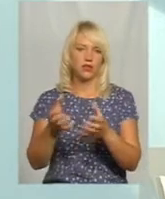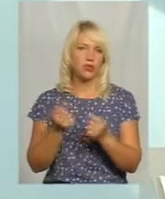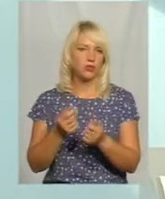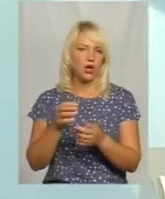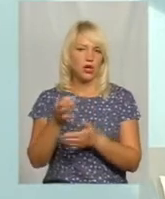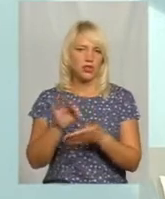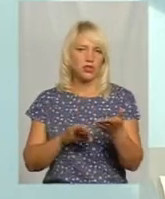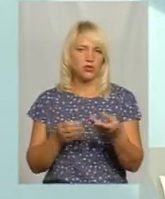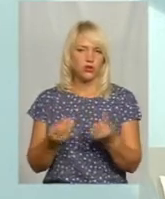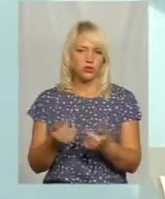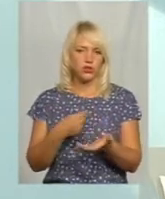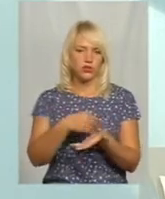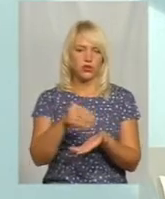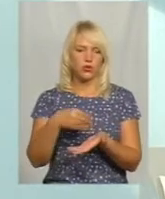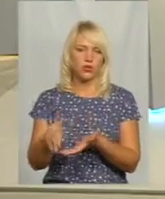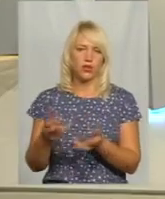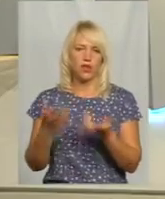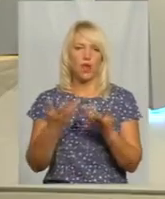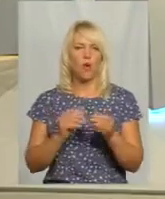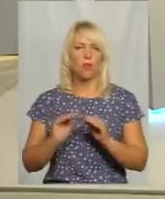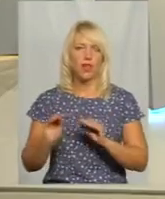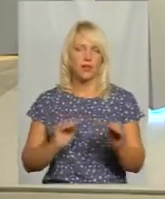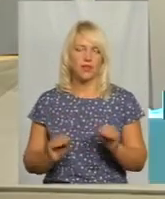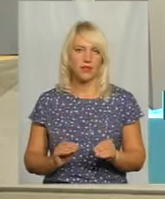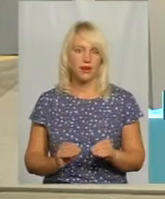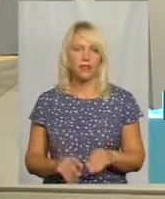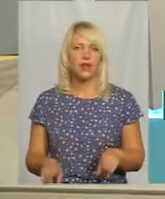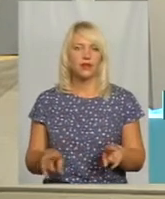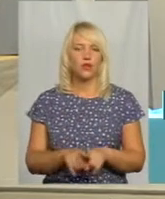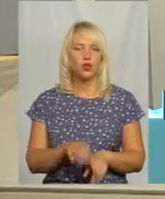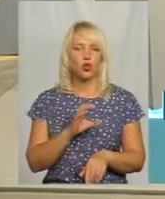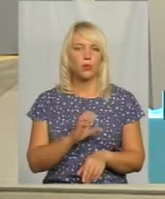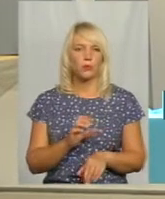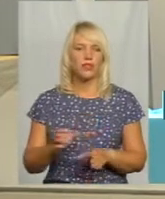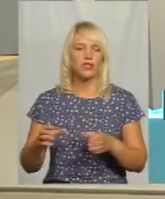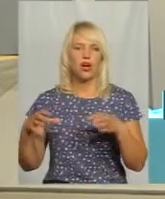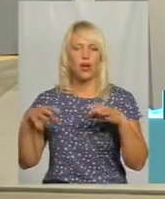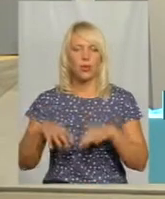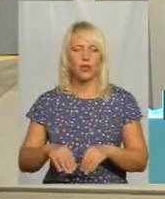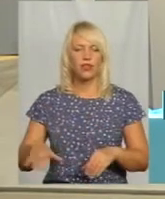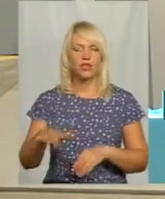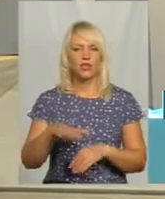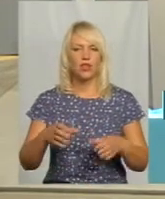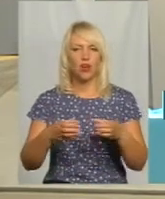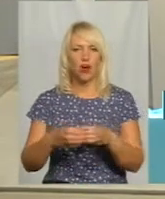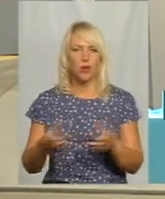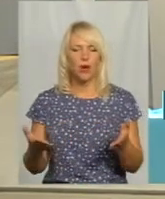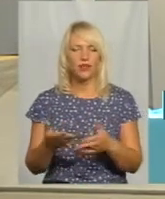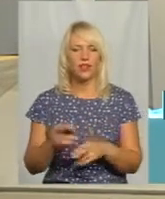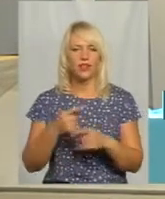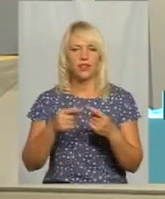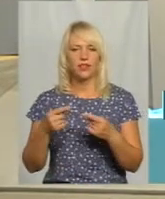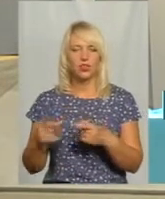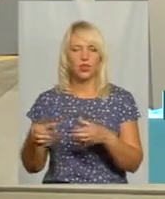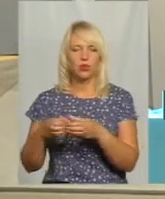закупівлі і закупити певне обладнання. Також Солобковецька громада, об'єднана територіальна громада, як і громади,